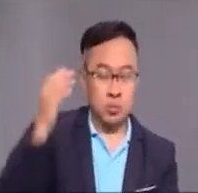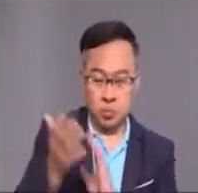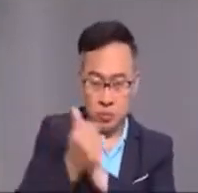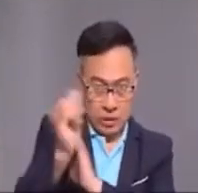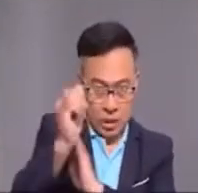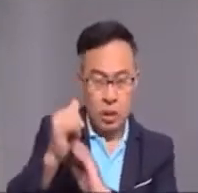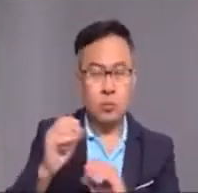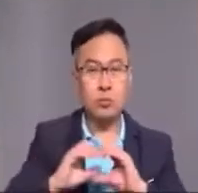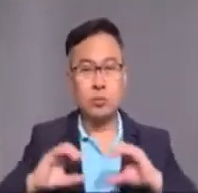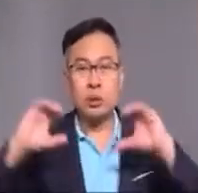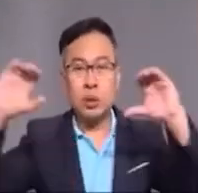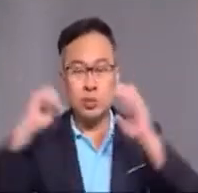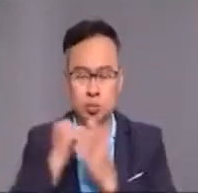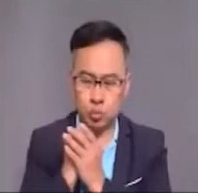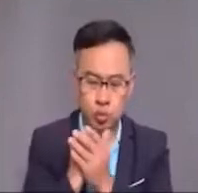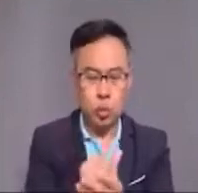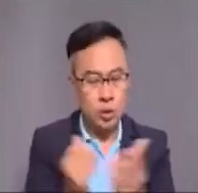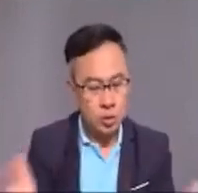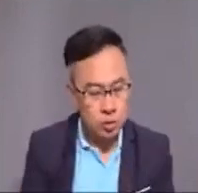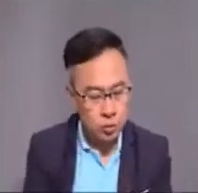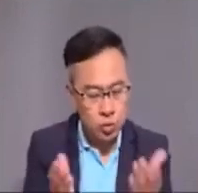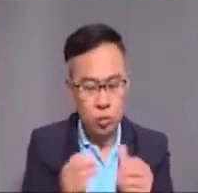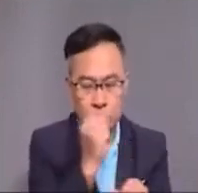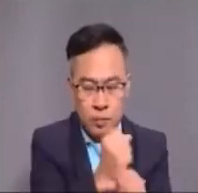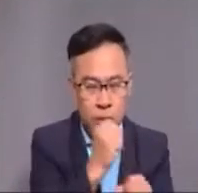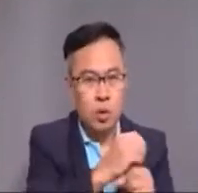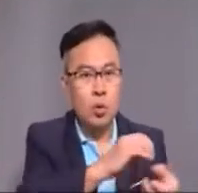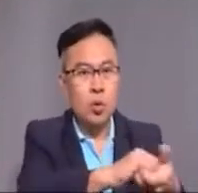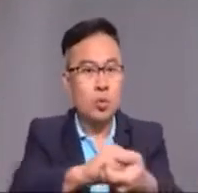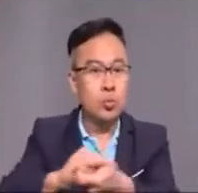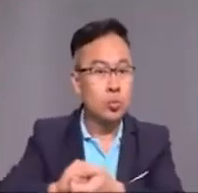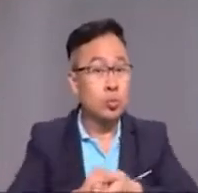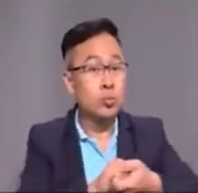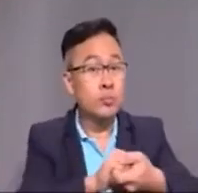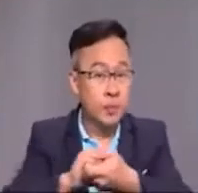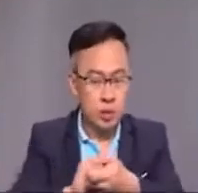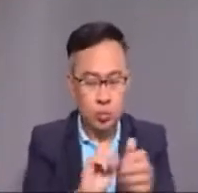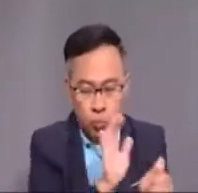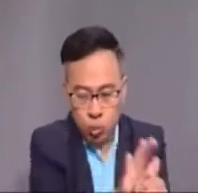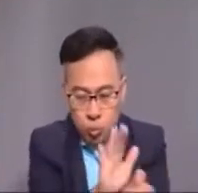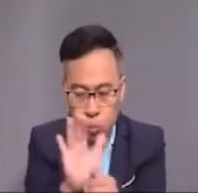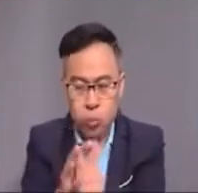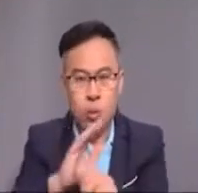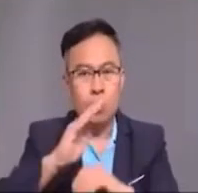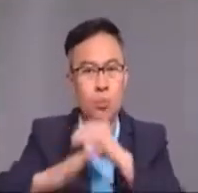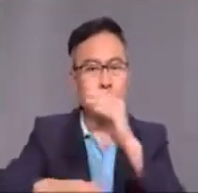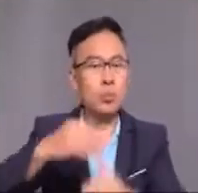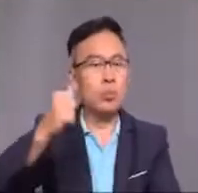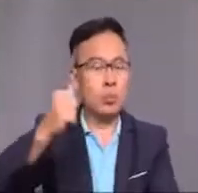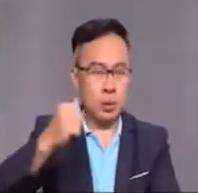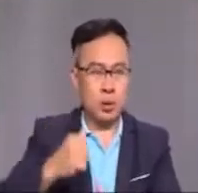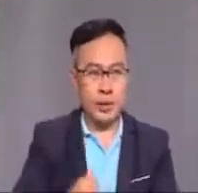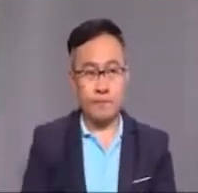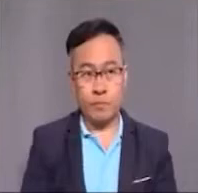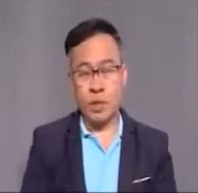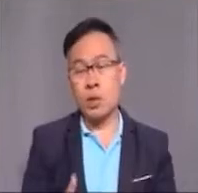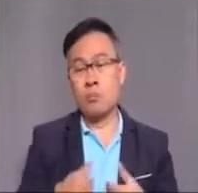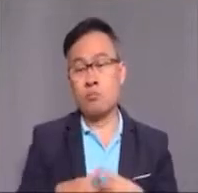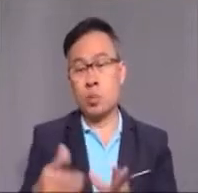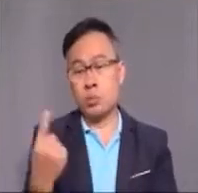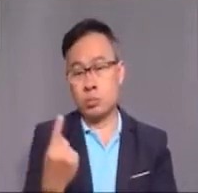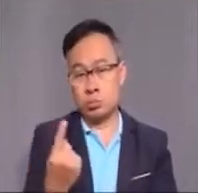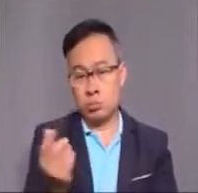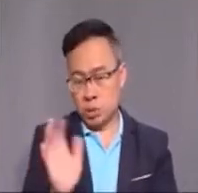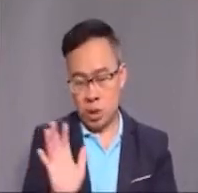การอื่นๆนะครับเข้ามาสนับสนุนนะเพราะฉะนั้นเราจะทำงานร่วมกันกับหลายหน่วยงานนะครับไม่ได้เขาเดินโดดเดี่ยวค